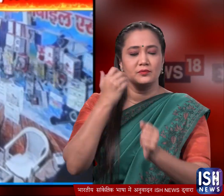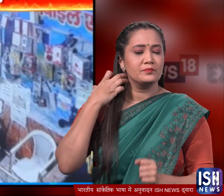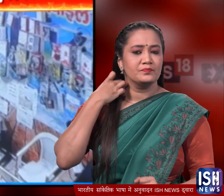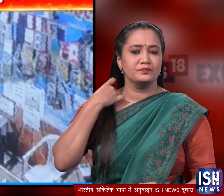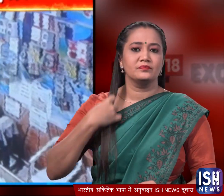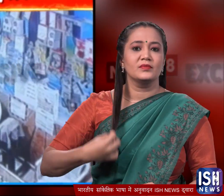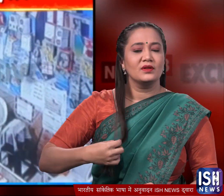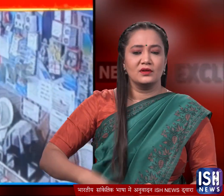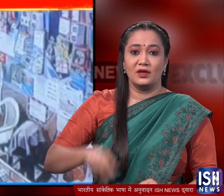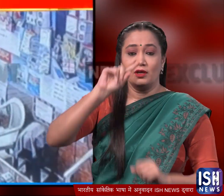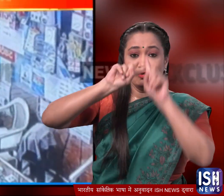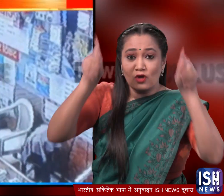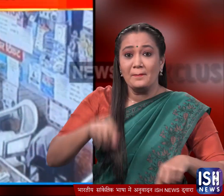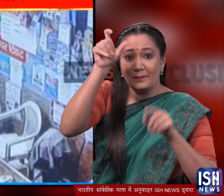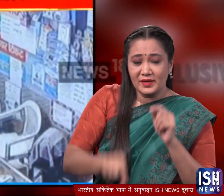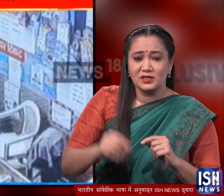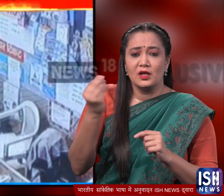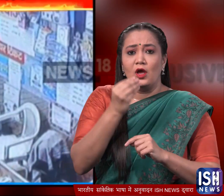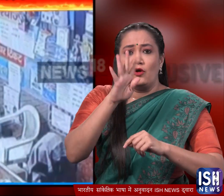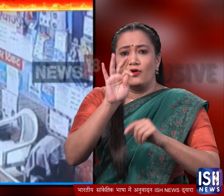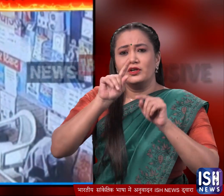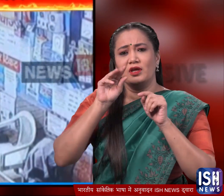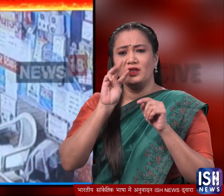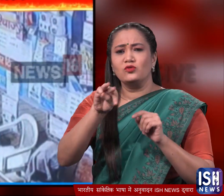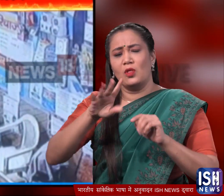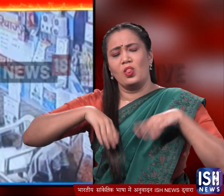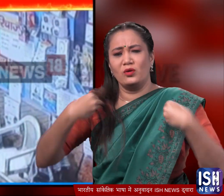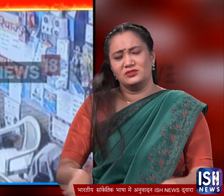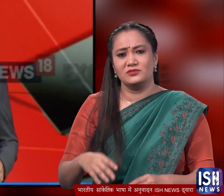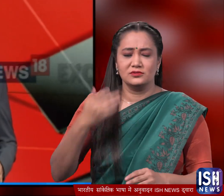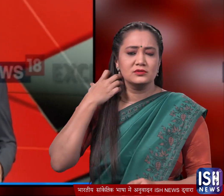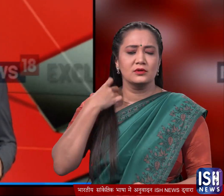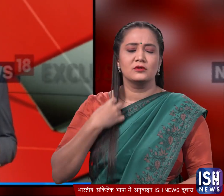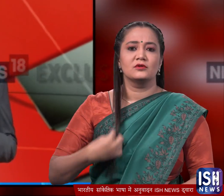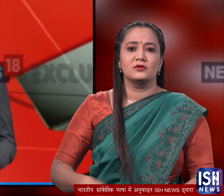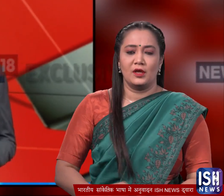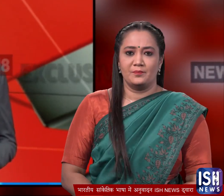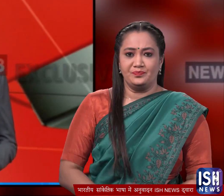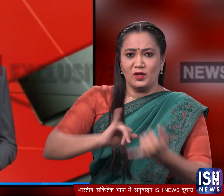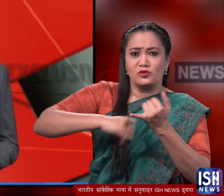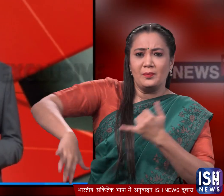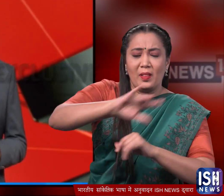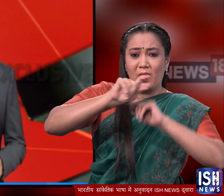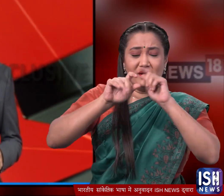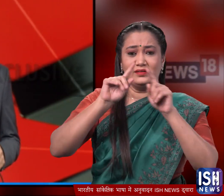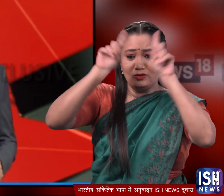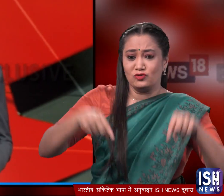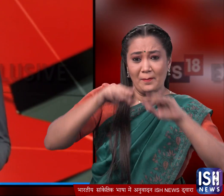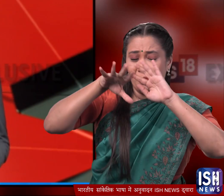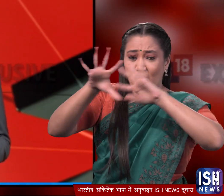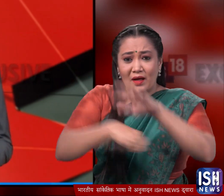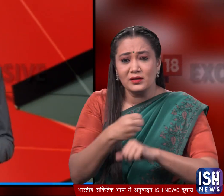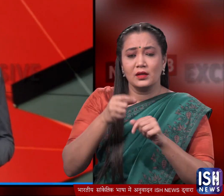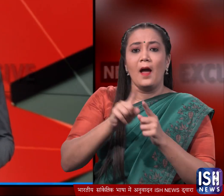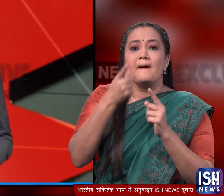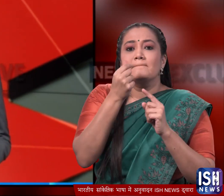लेंगे। दुकानदार के मुताबिक इस वारदात में उसे तकरीबन 40,000 रुपए का नुकसान हुआ। बात की एक बात है कि सोनीपत में लुटेरे जिस दुकान में घुसे थे